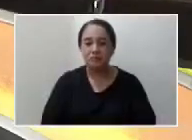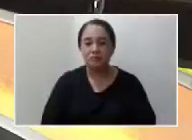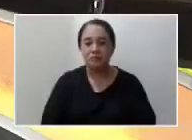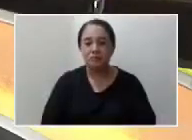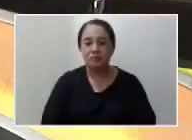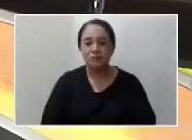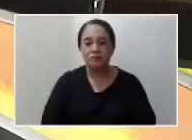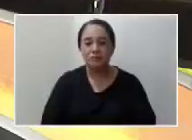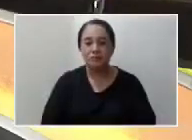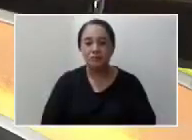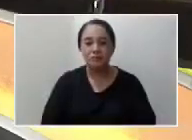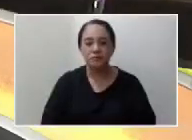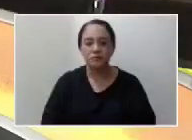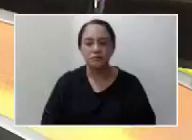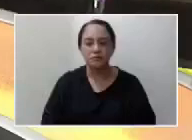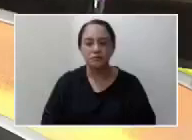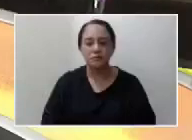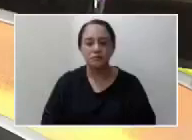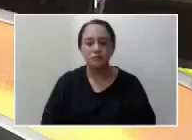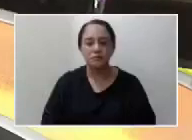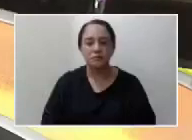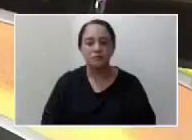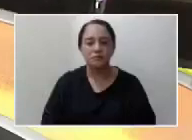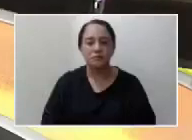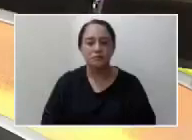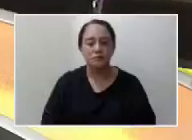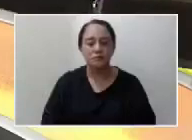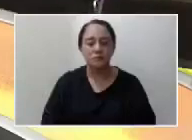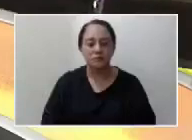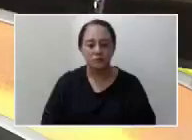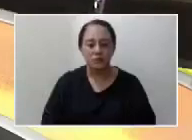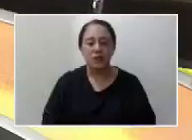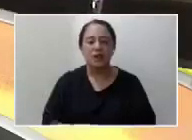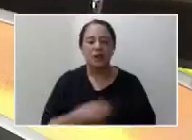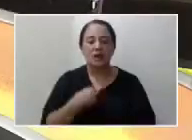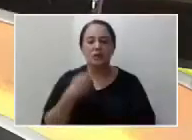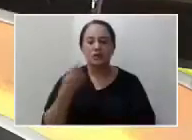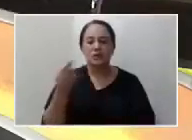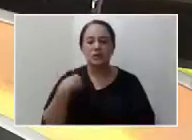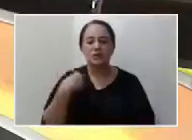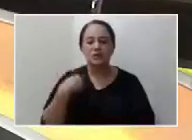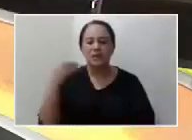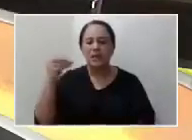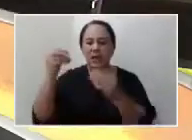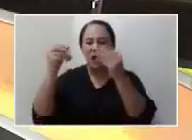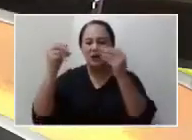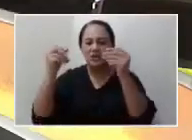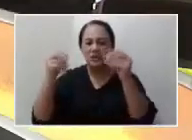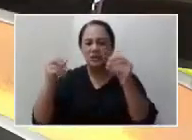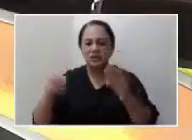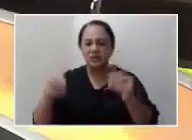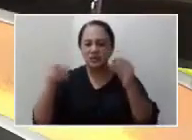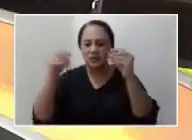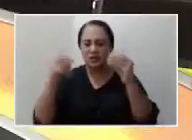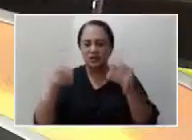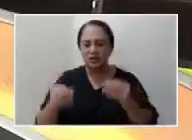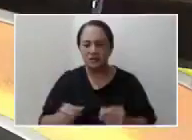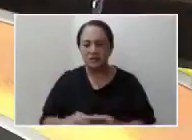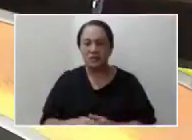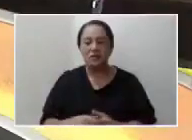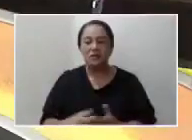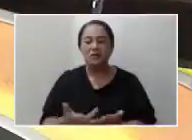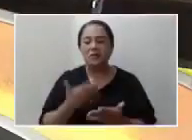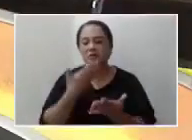nararamdaman. Mahina lang po ito. Okay. USec, ano po ang mga pag-iingat na dapat pong gawin ng ating pong